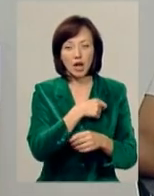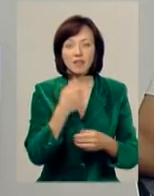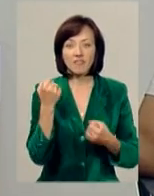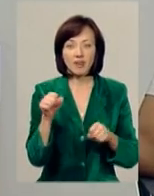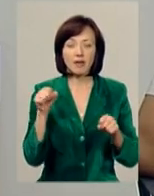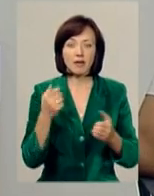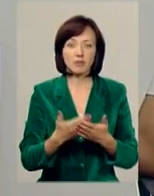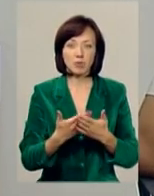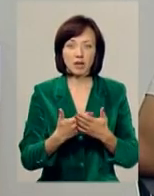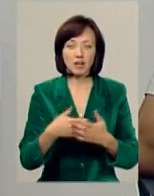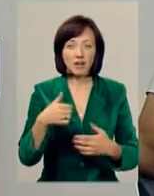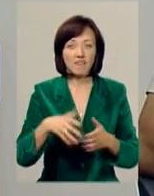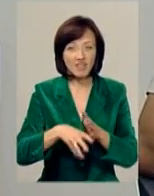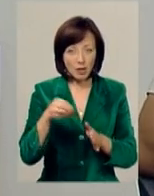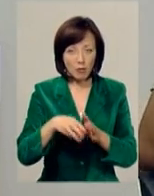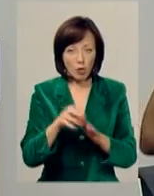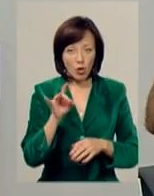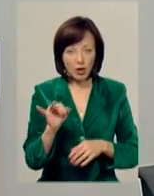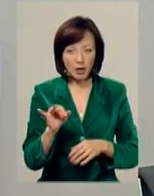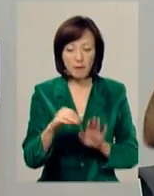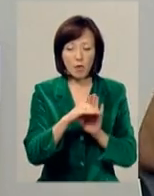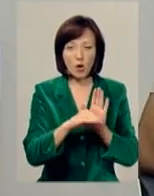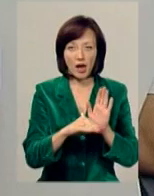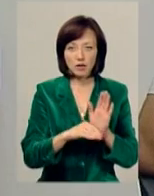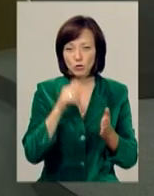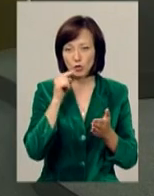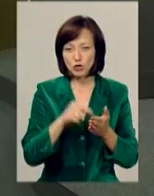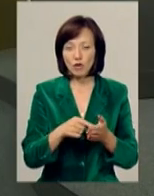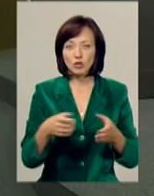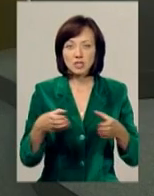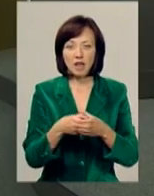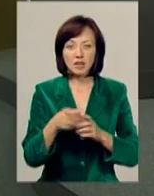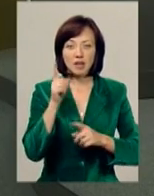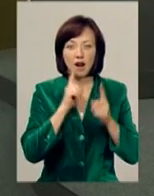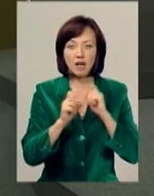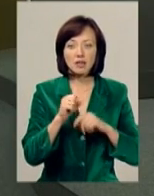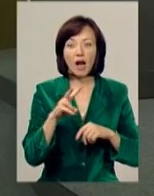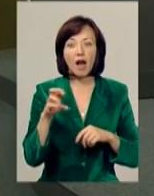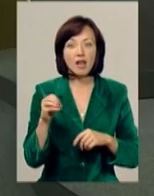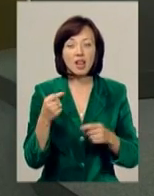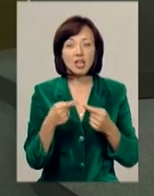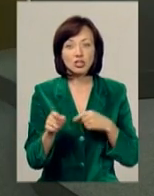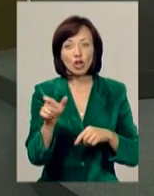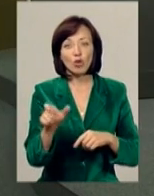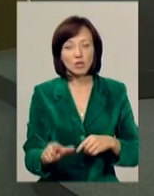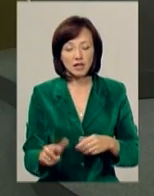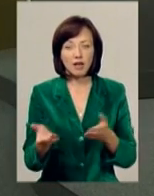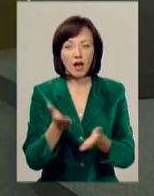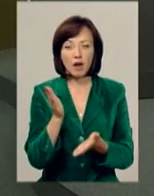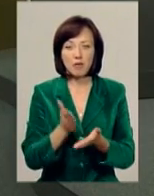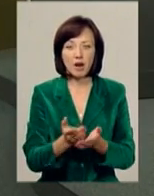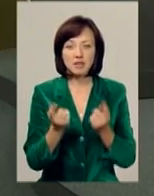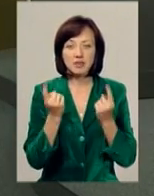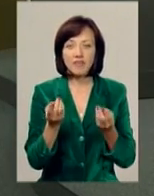виграв вибори по рейтингу Він прийшов до складу ради але інший людина яка має